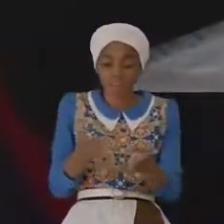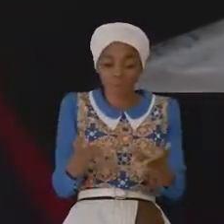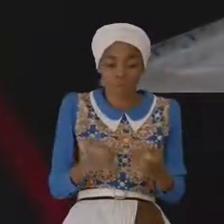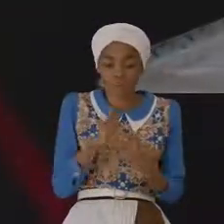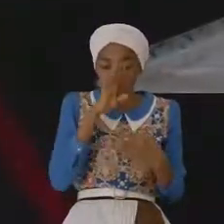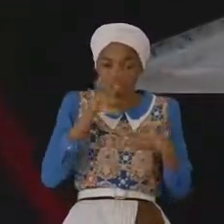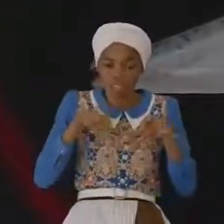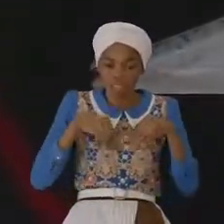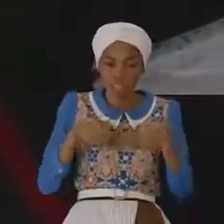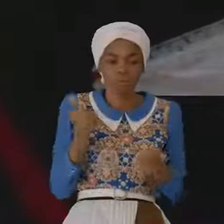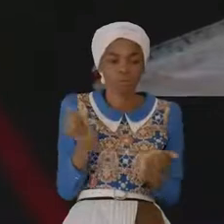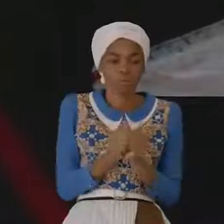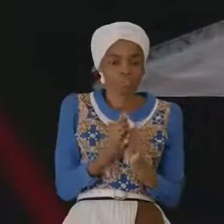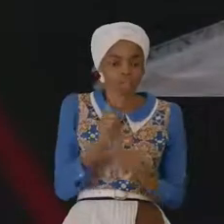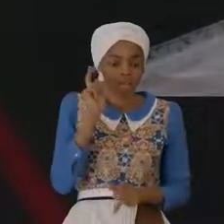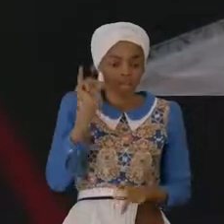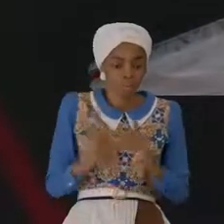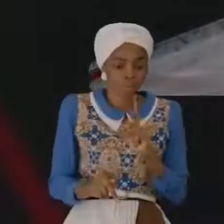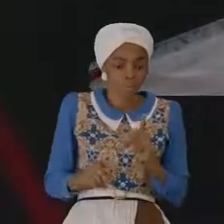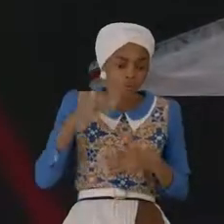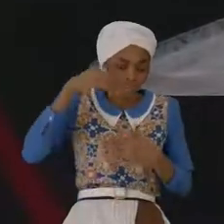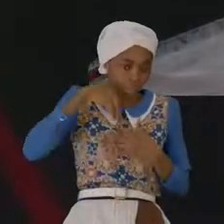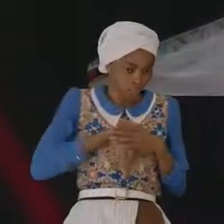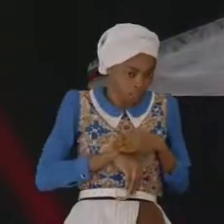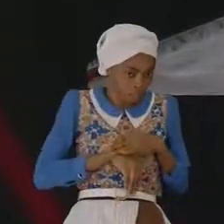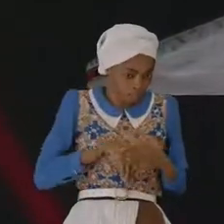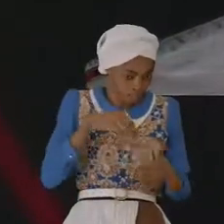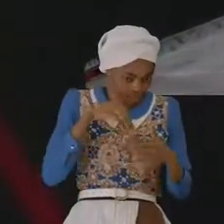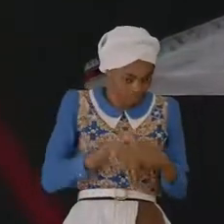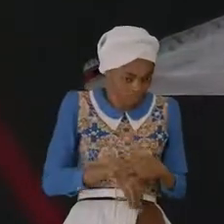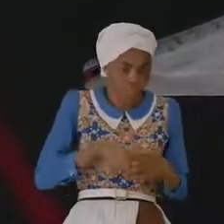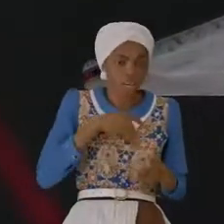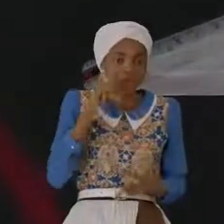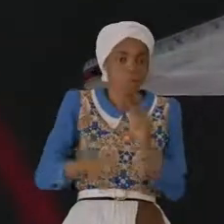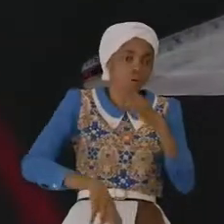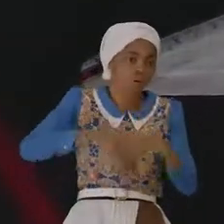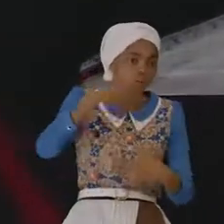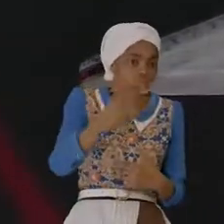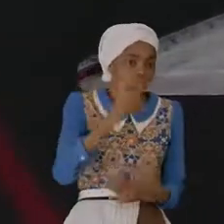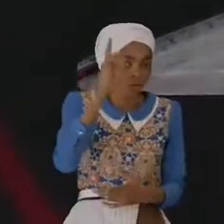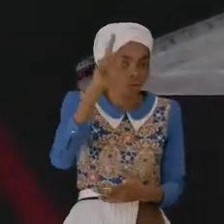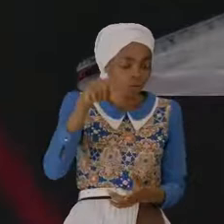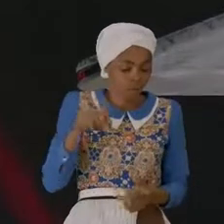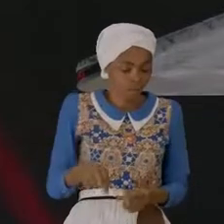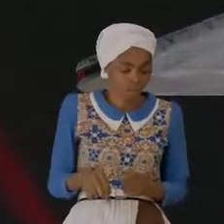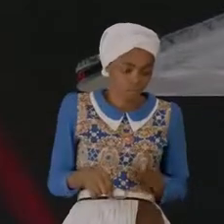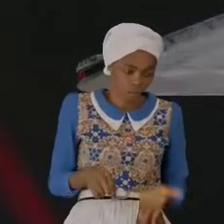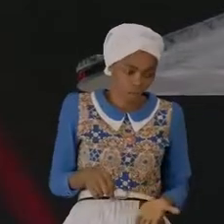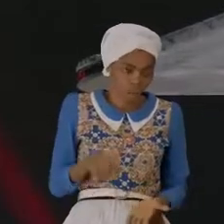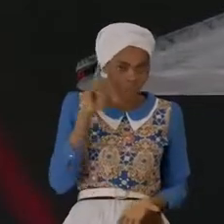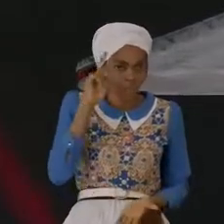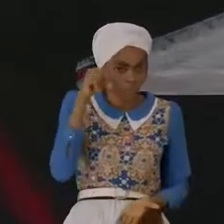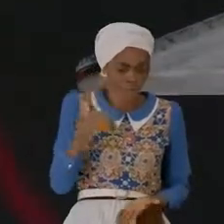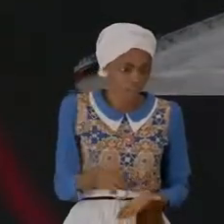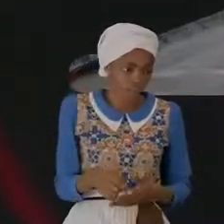qu'ils sont maintenant pour le Nouveau Testament, mais ils voudraient être agréables aux gens de devant, aux gens